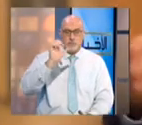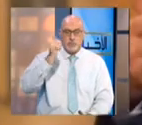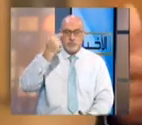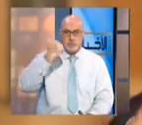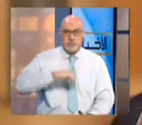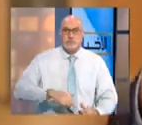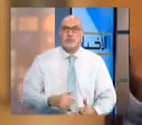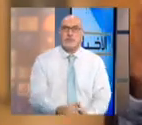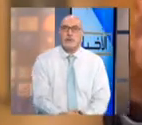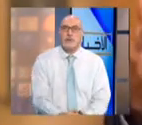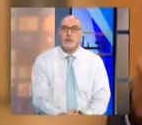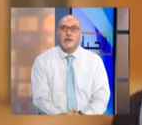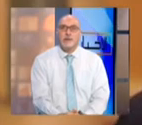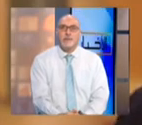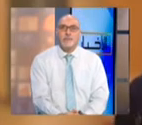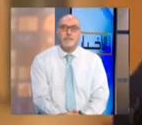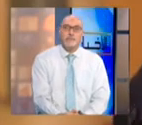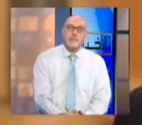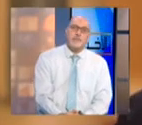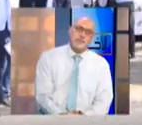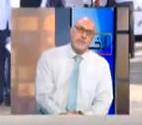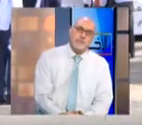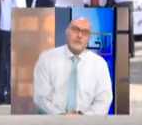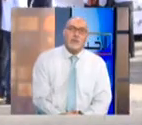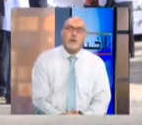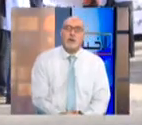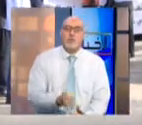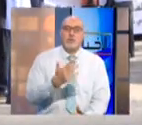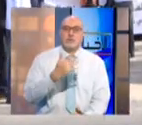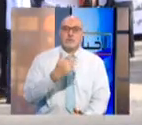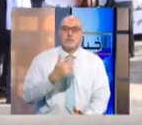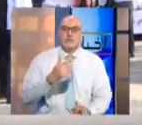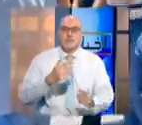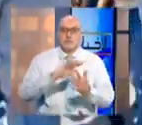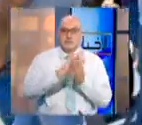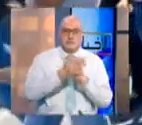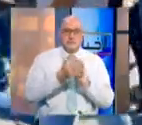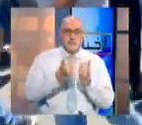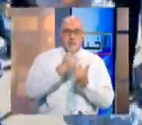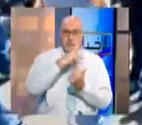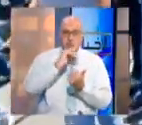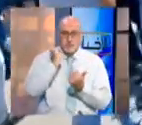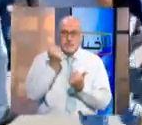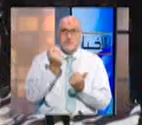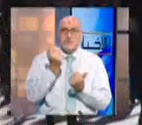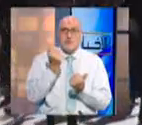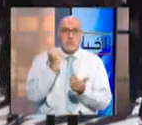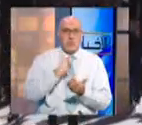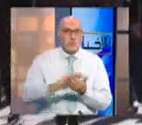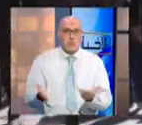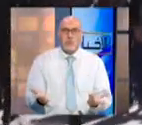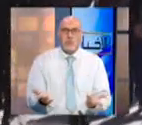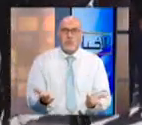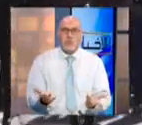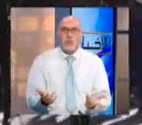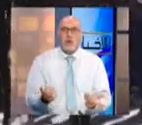قلم. معاهدة ذل كانت بمثابة قاطرة تطبيع ماجن مجاني بغيض أسقط